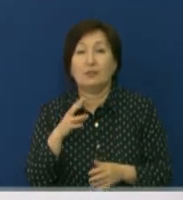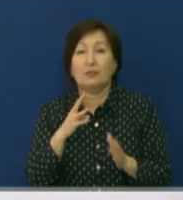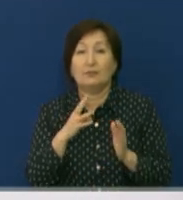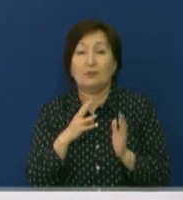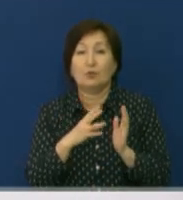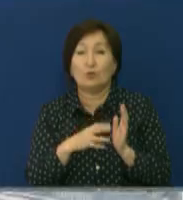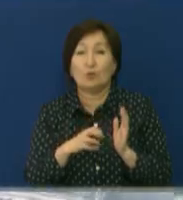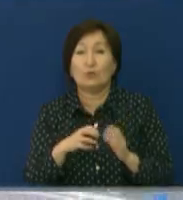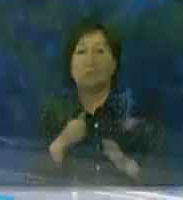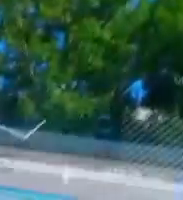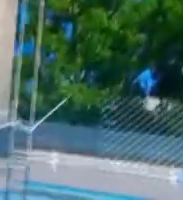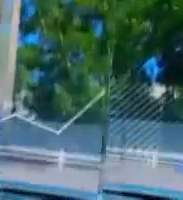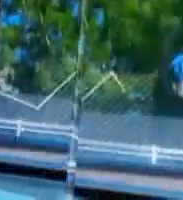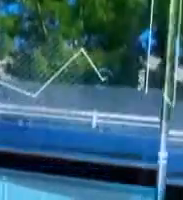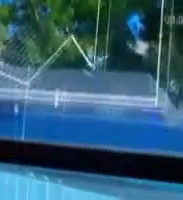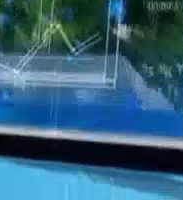году